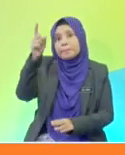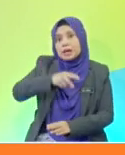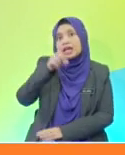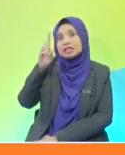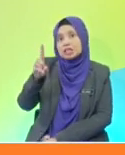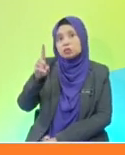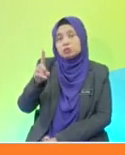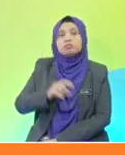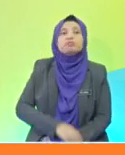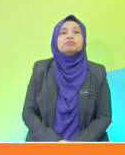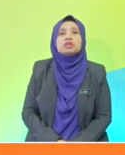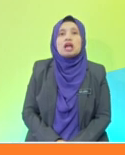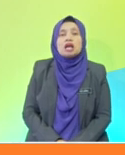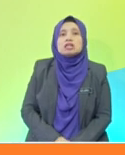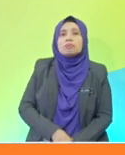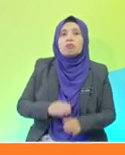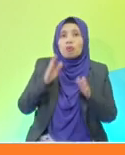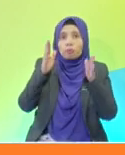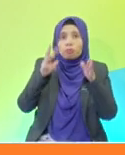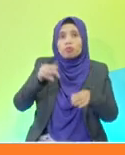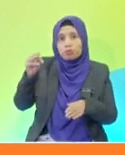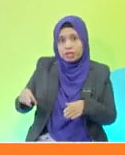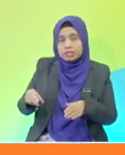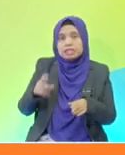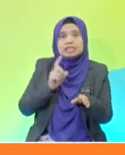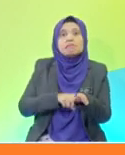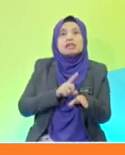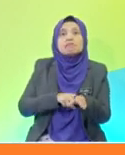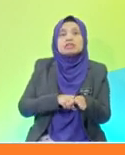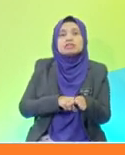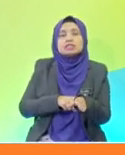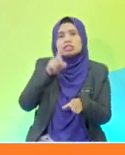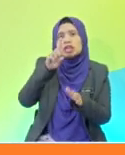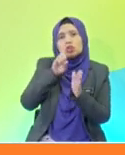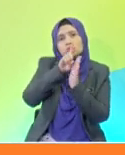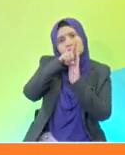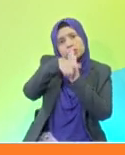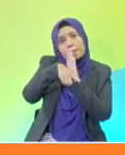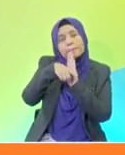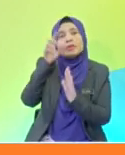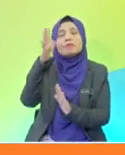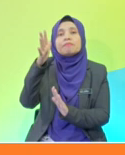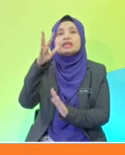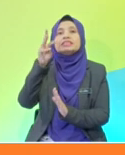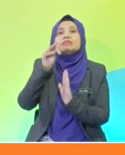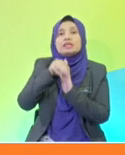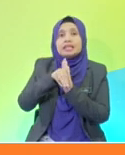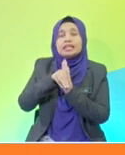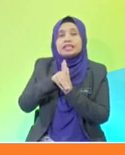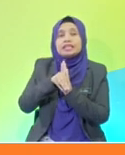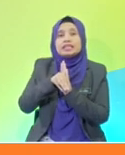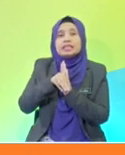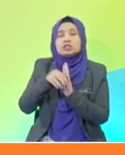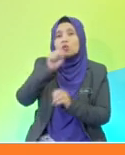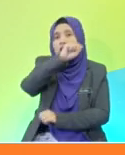1 di mana calon-calon diberi massa menjawab selama 1 jam 15 menit dengan penutupan